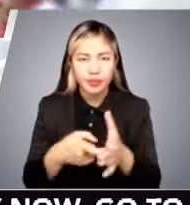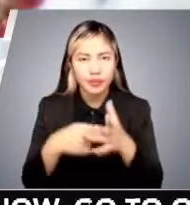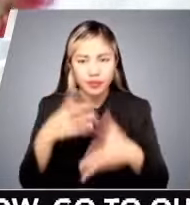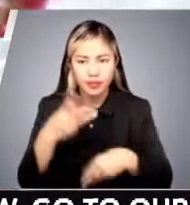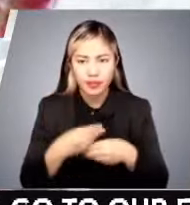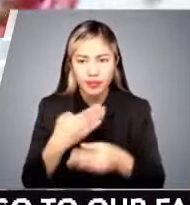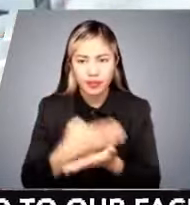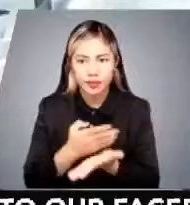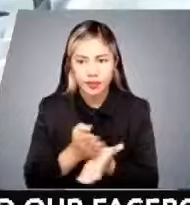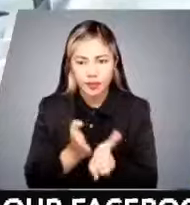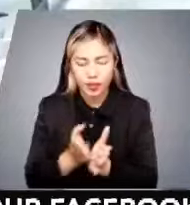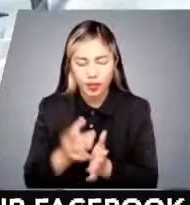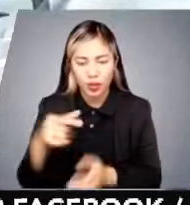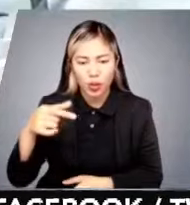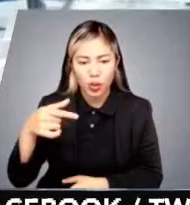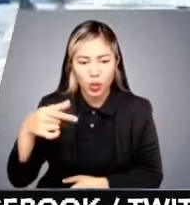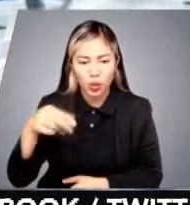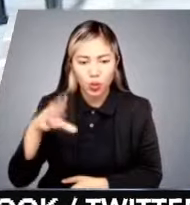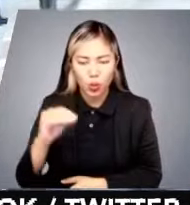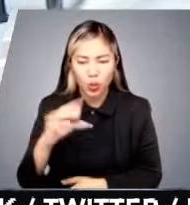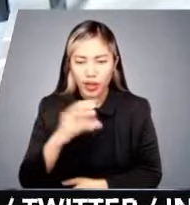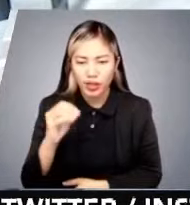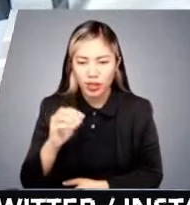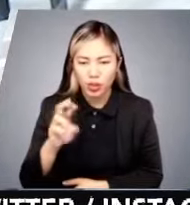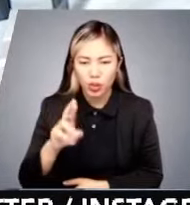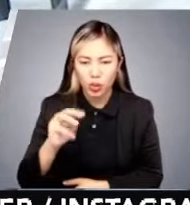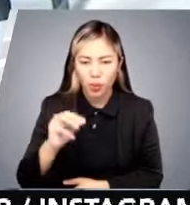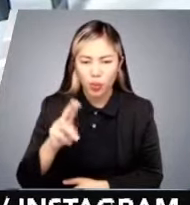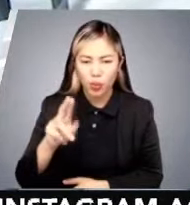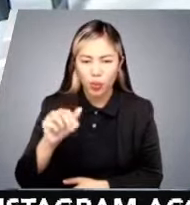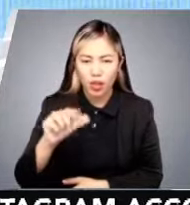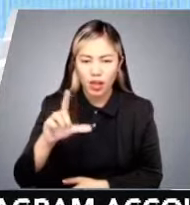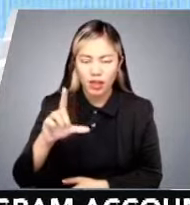at Romualdez kaugnay sa mga alegasyon.